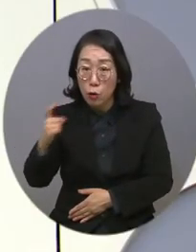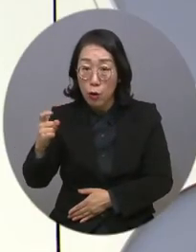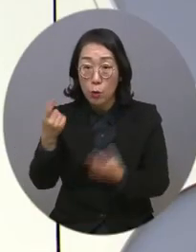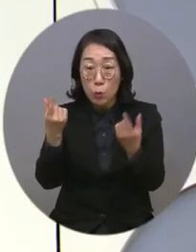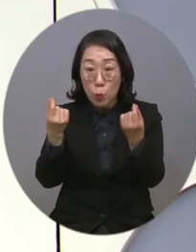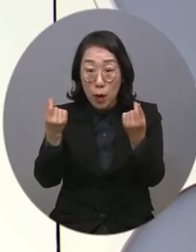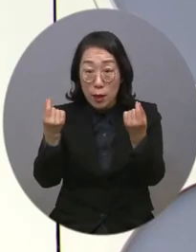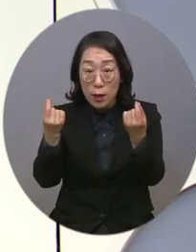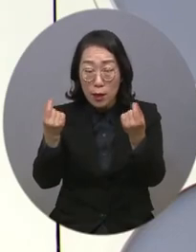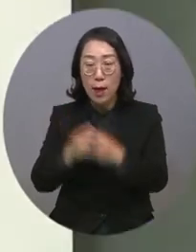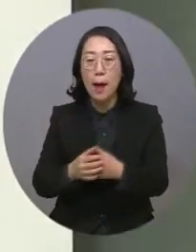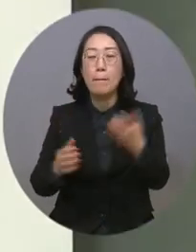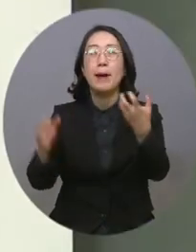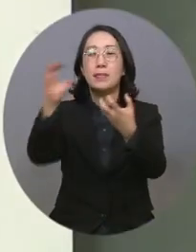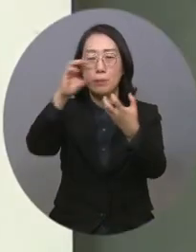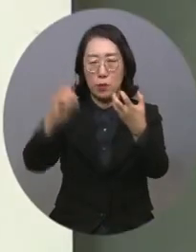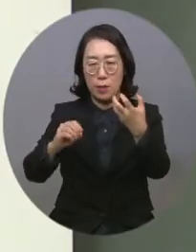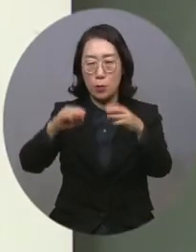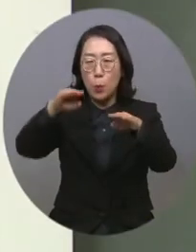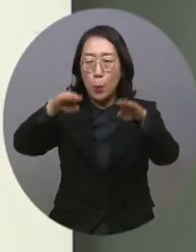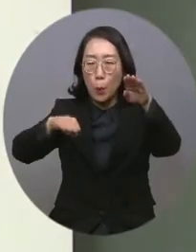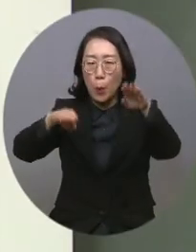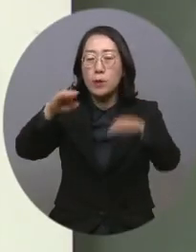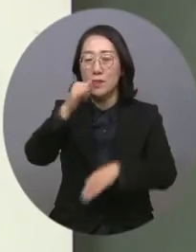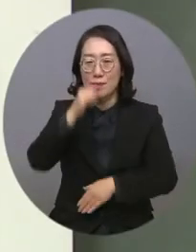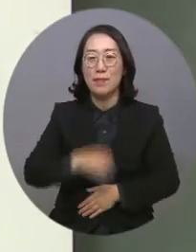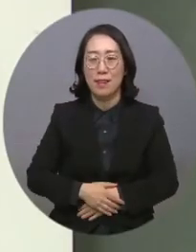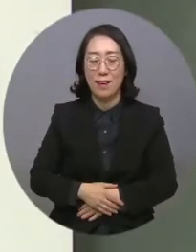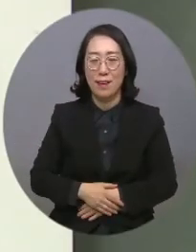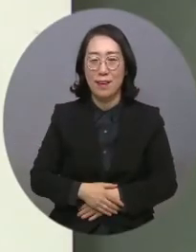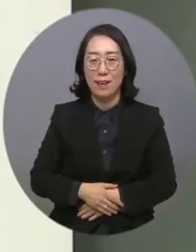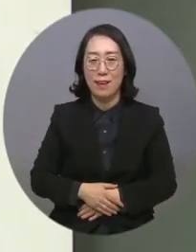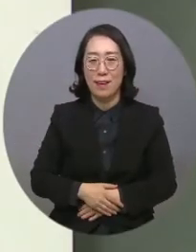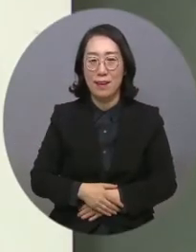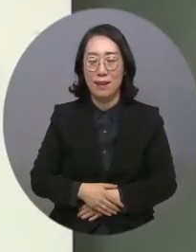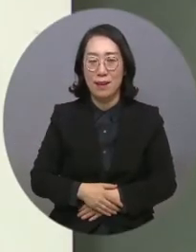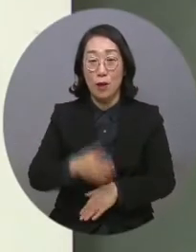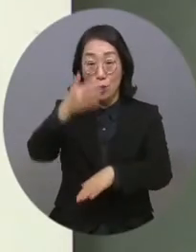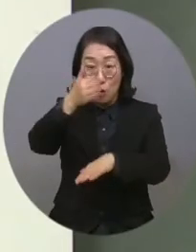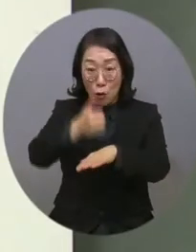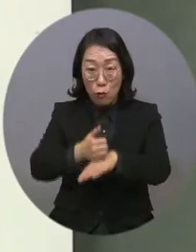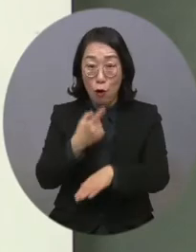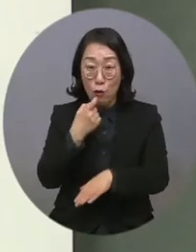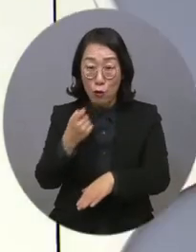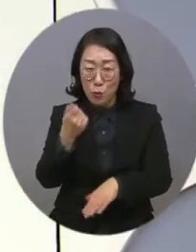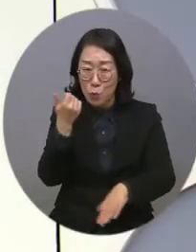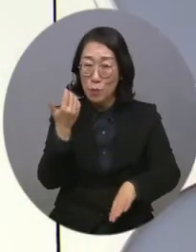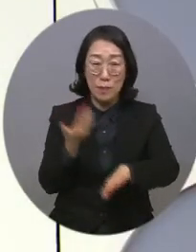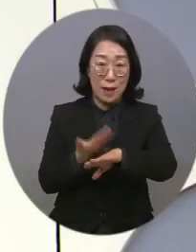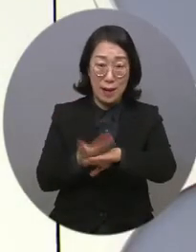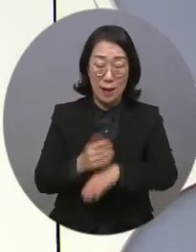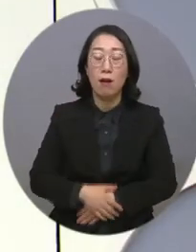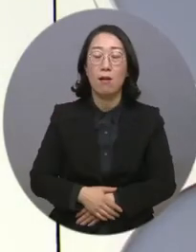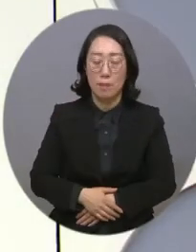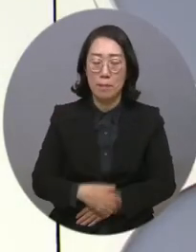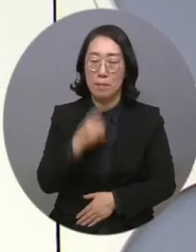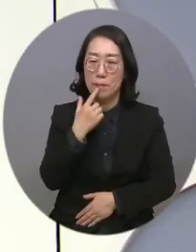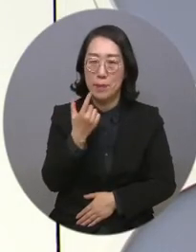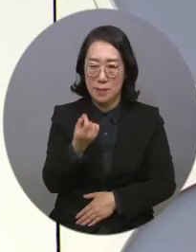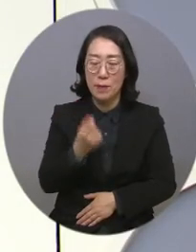한 80% 정도 같습니다. 아, 그래도 예. 차이가 있군요. 예, 차이 있죠. 예. 그럼 결국은 언어가 다르다는 얘기네. 예, 언어가 다르다고 할 수